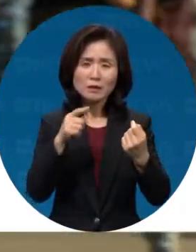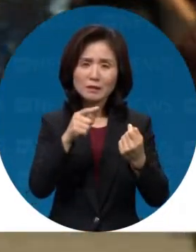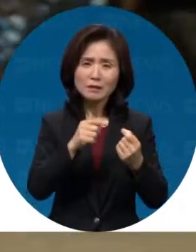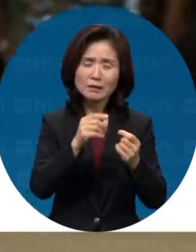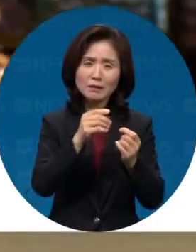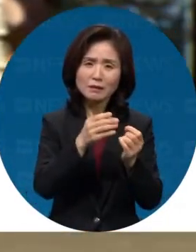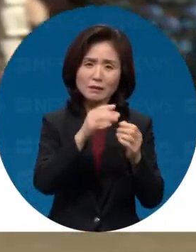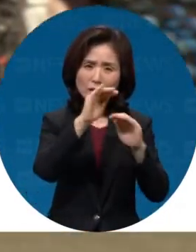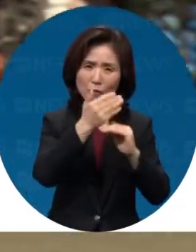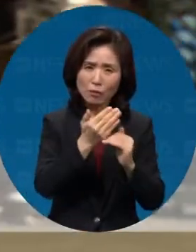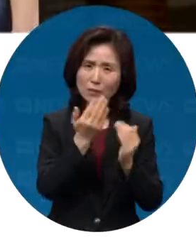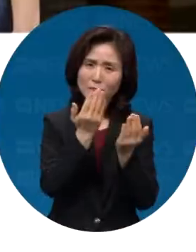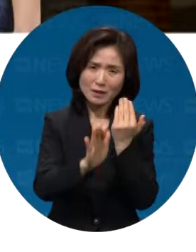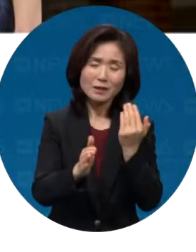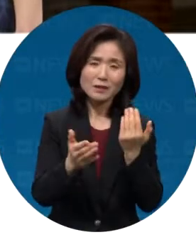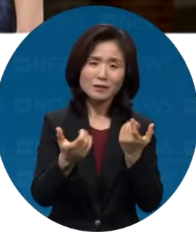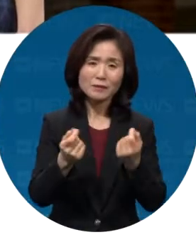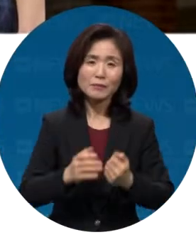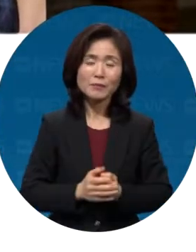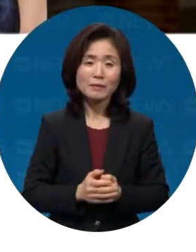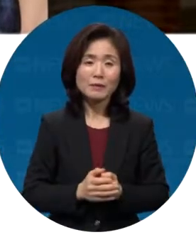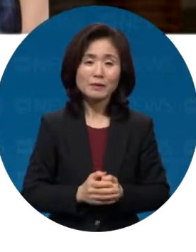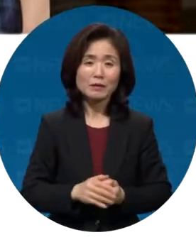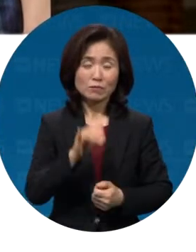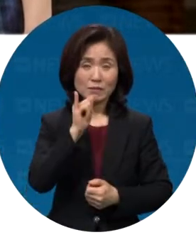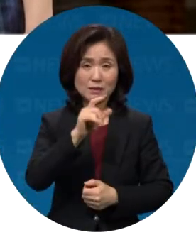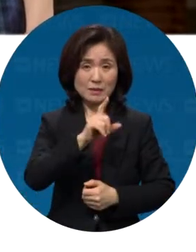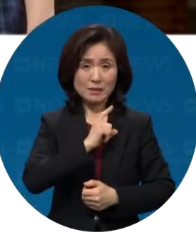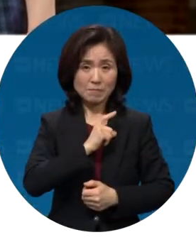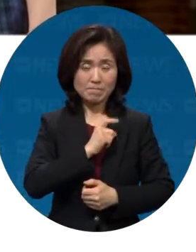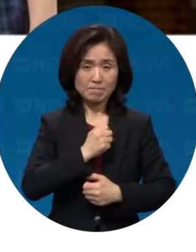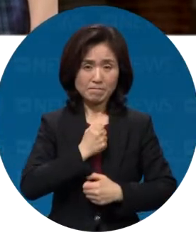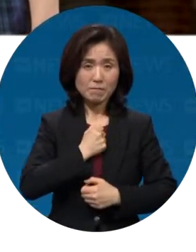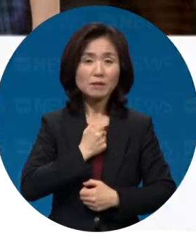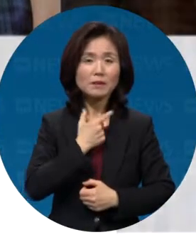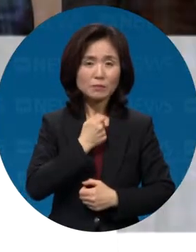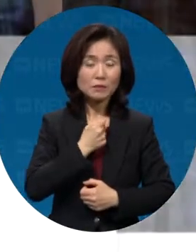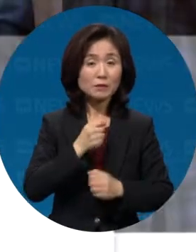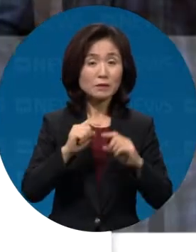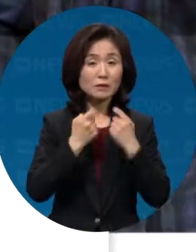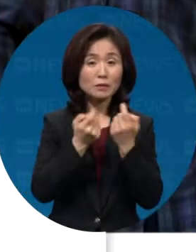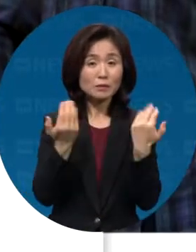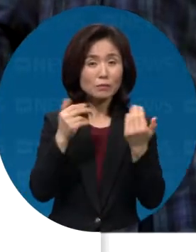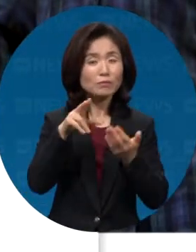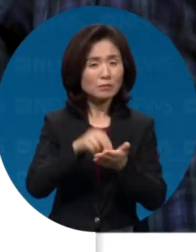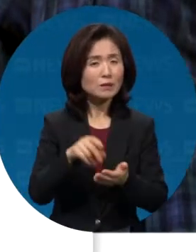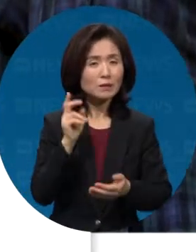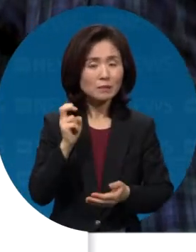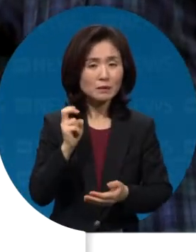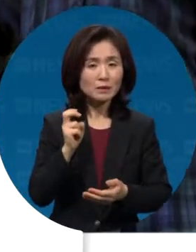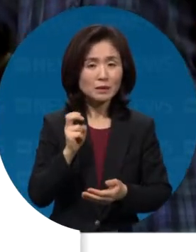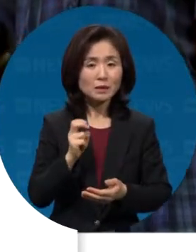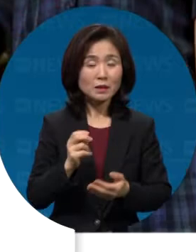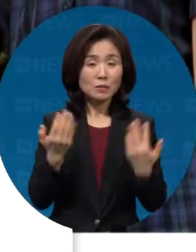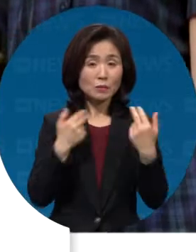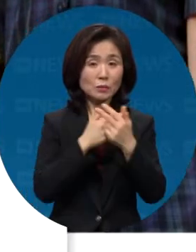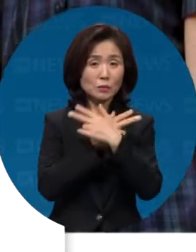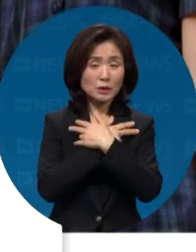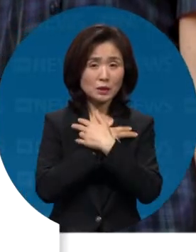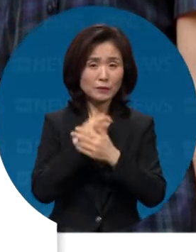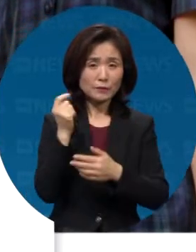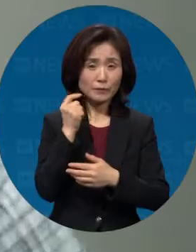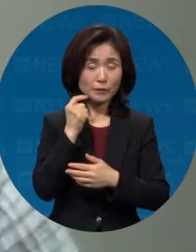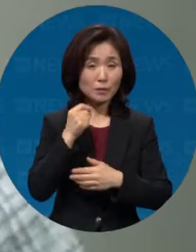못하는 그런 추세인 것 같습니다. 명문의 이름값을 지키고 싶은 사립학교 문제군요. 복장 규정 그렇게 엄격한